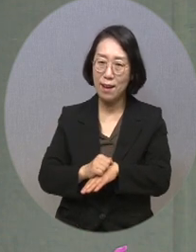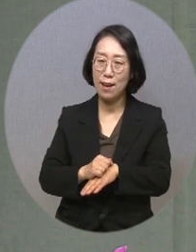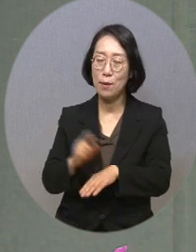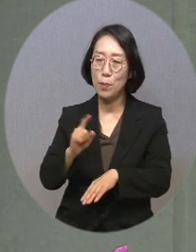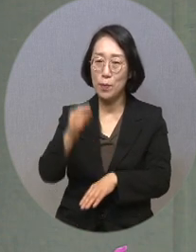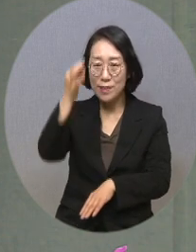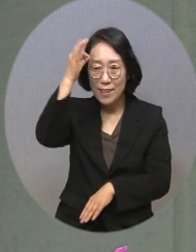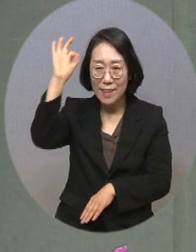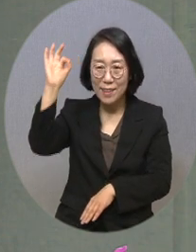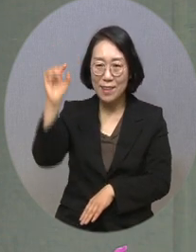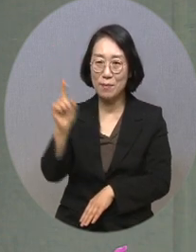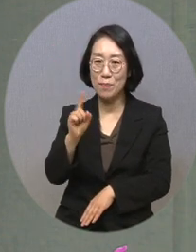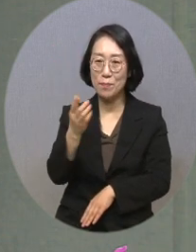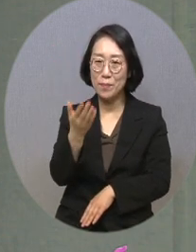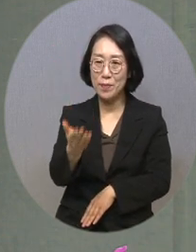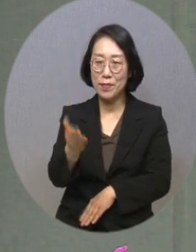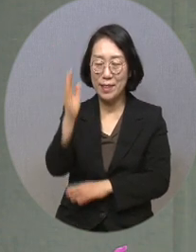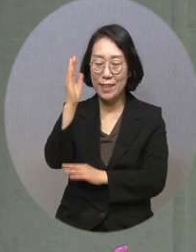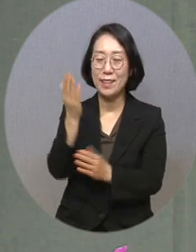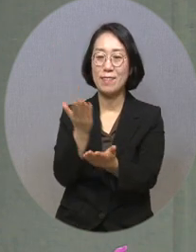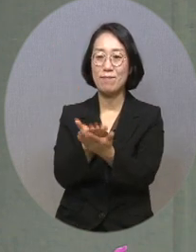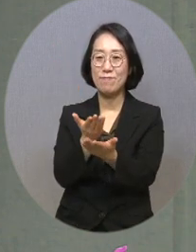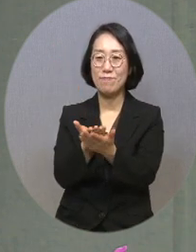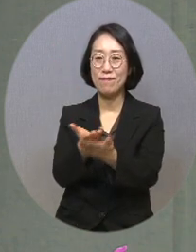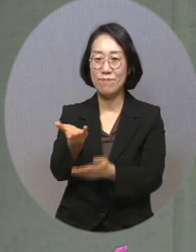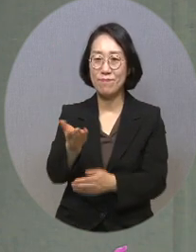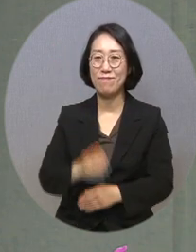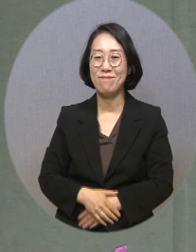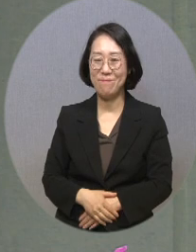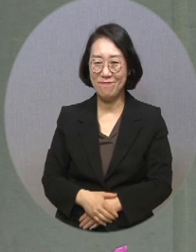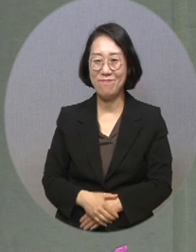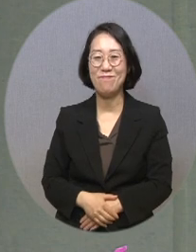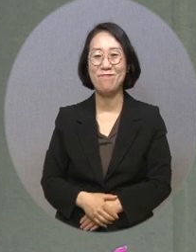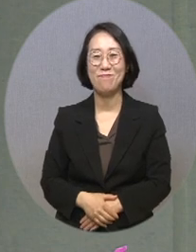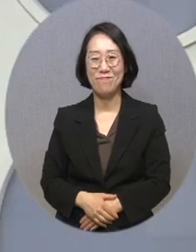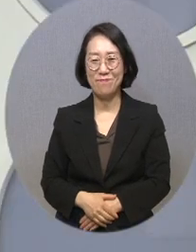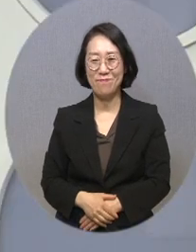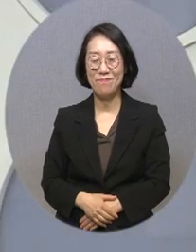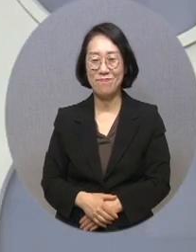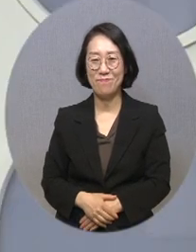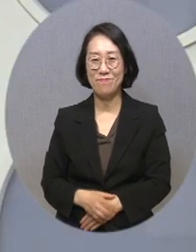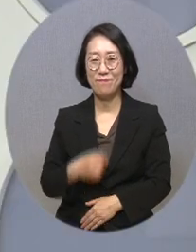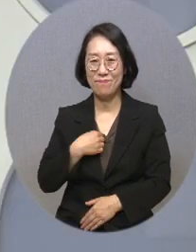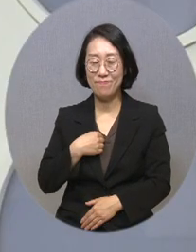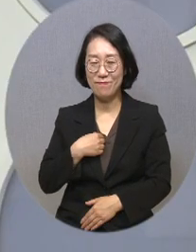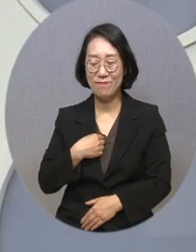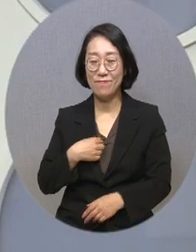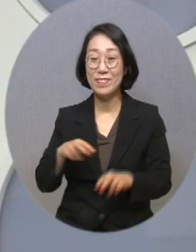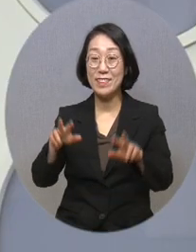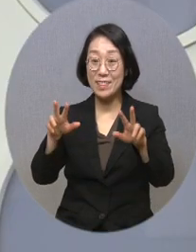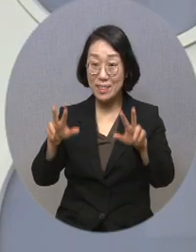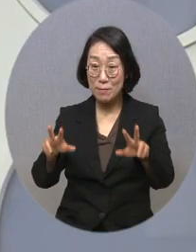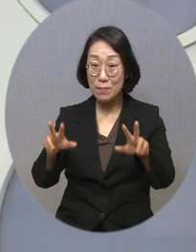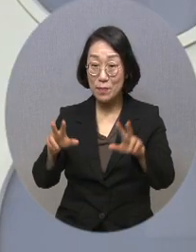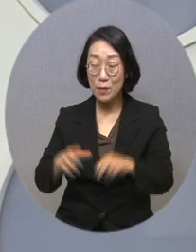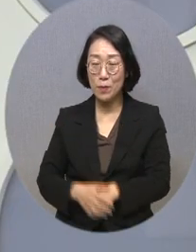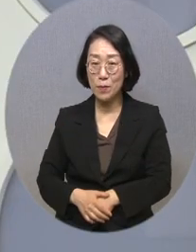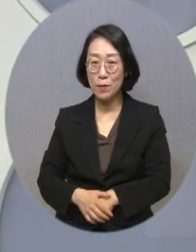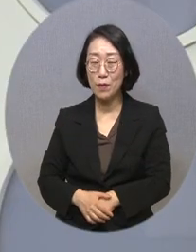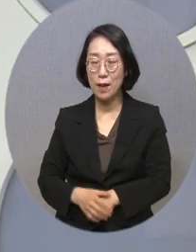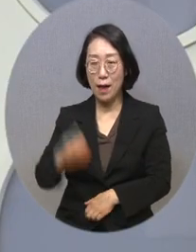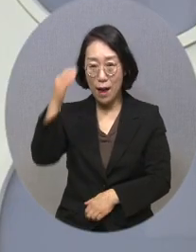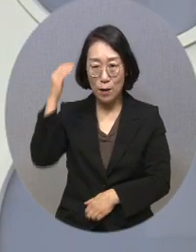것 같아요. 네. 하나 좀 재미있는 얘기 소개해 주시죠. 네, 감사합니다. 저는 지금도